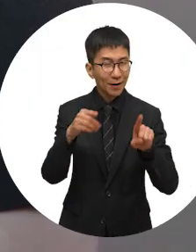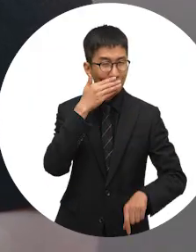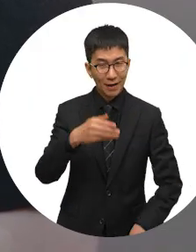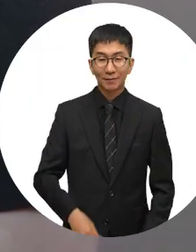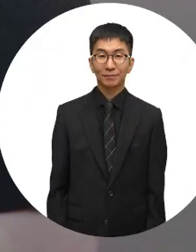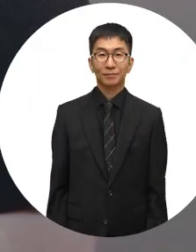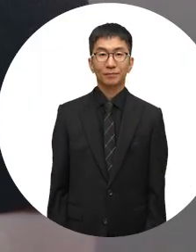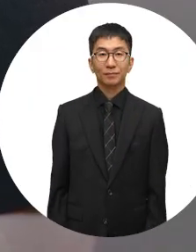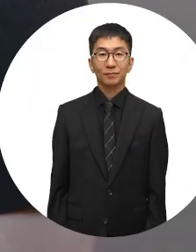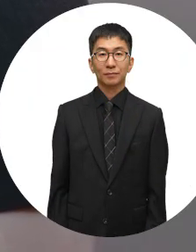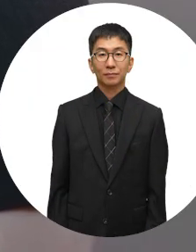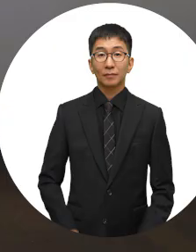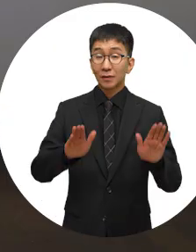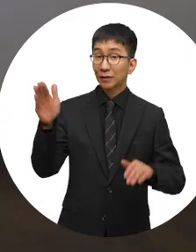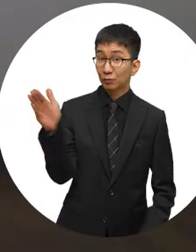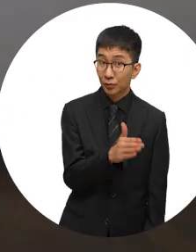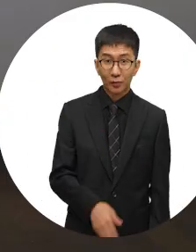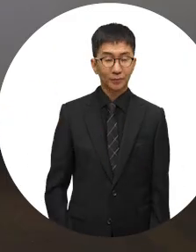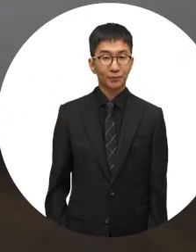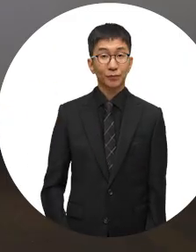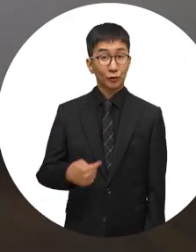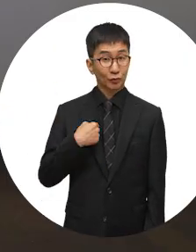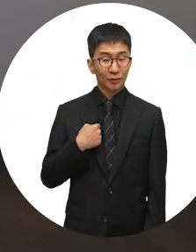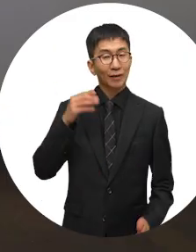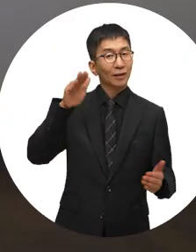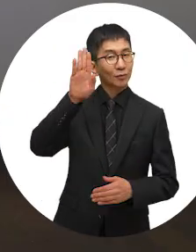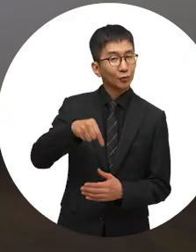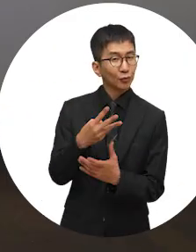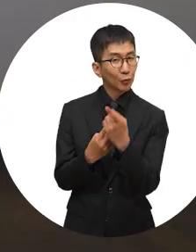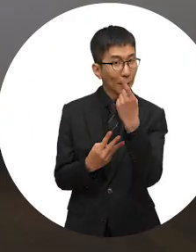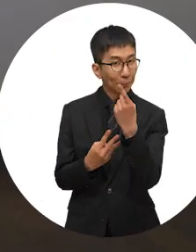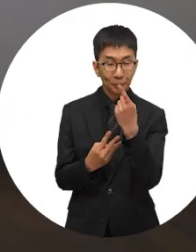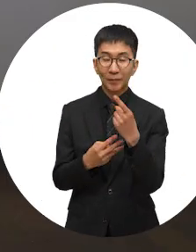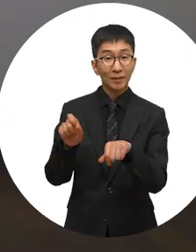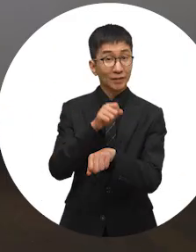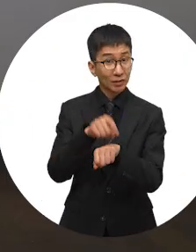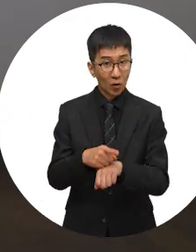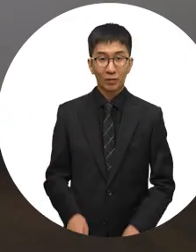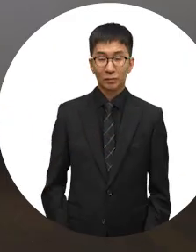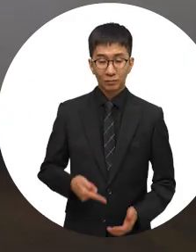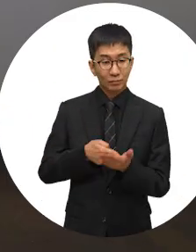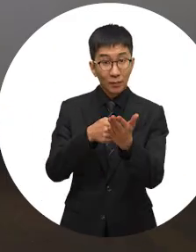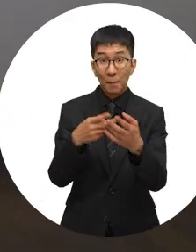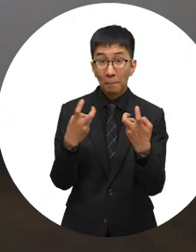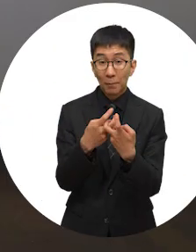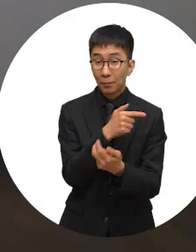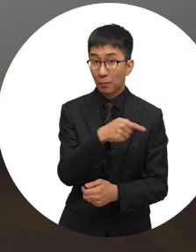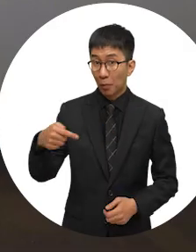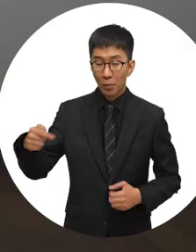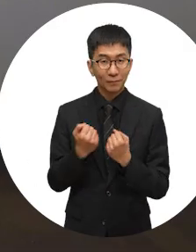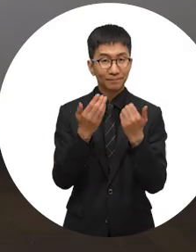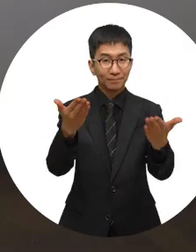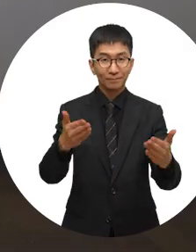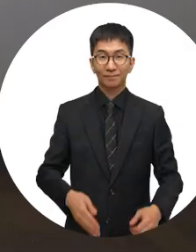측면이 평가에 반영됩니다. 그럼 지금부터 경기대학교 학생부 종합전형의 주요 특징과 전형 방법에 대해